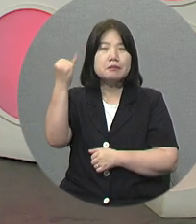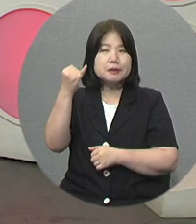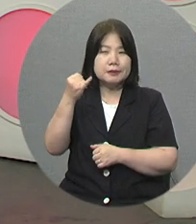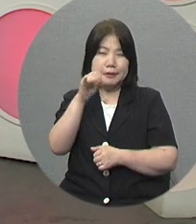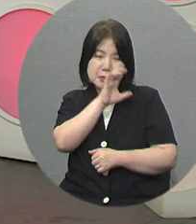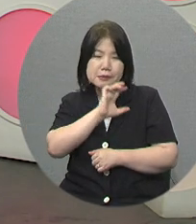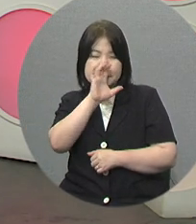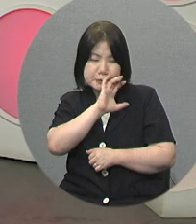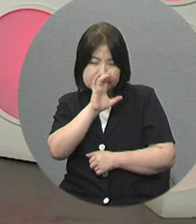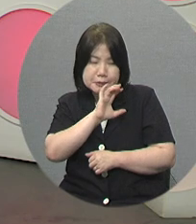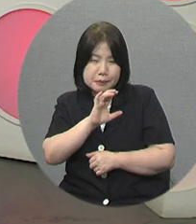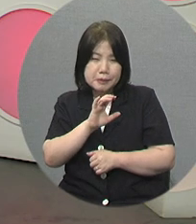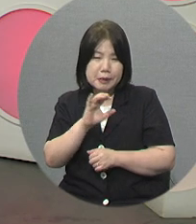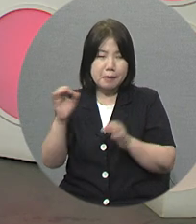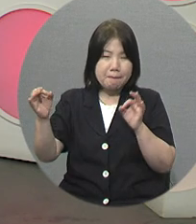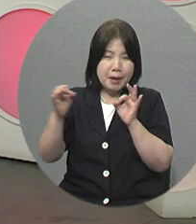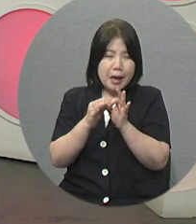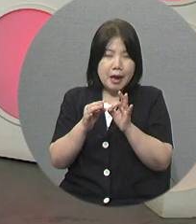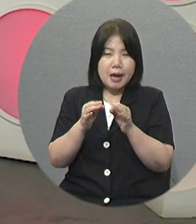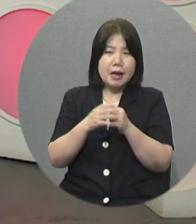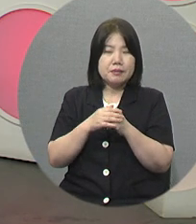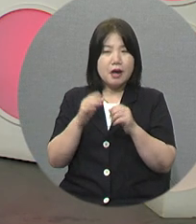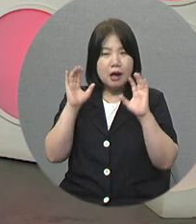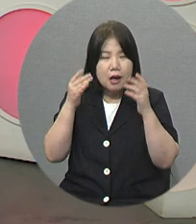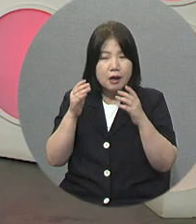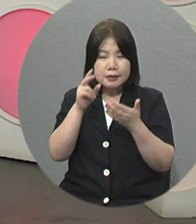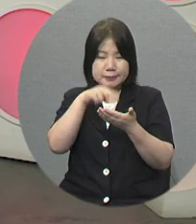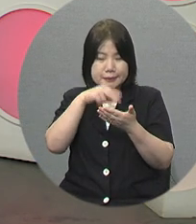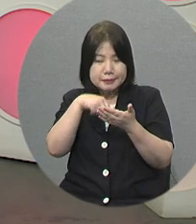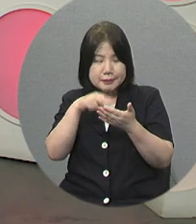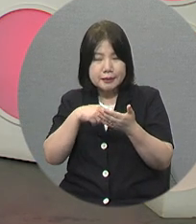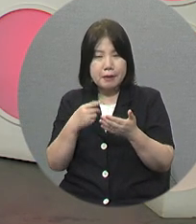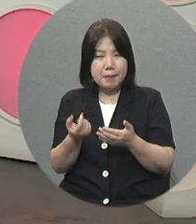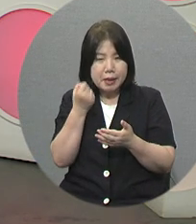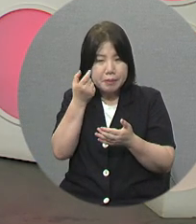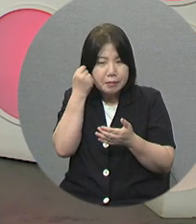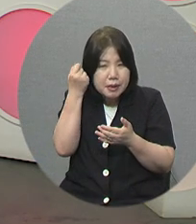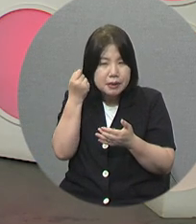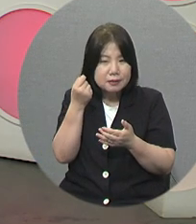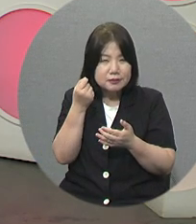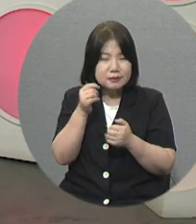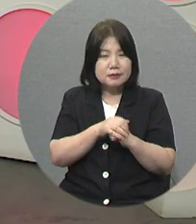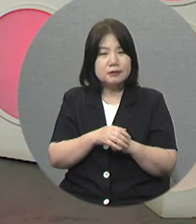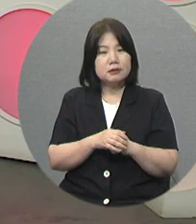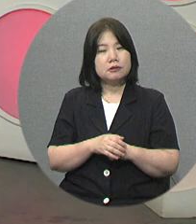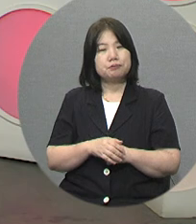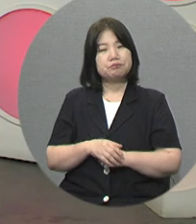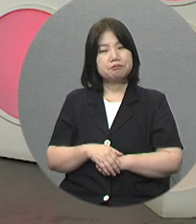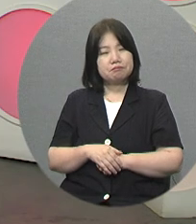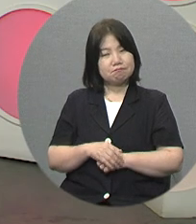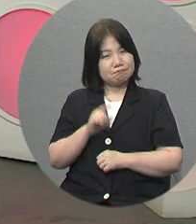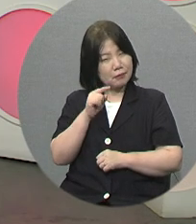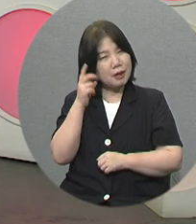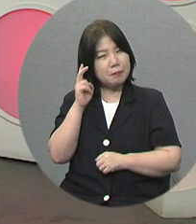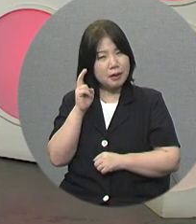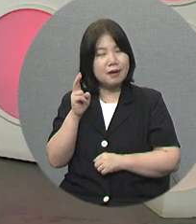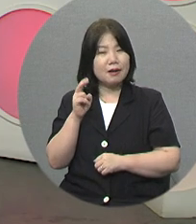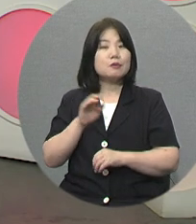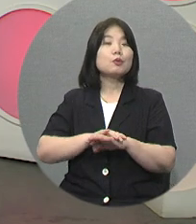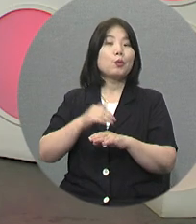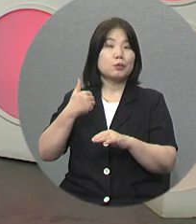아, 할머니랑 시합을 하다 보면 할머니도 어느 순간에 어떤 읽기 속도가 빨라지지